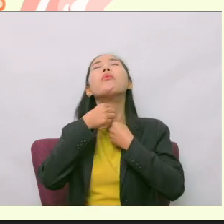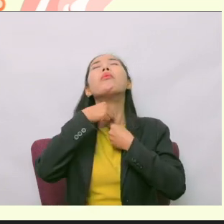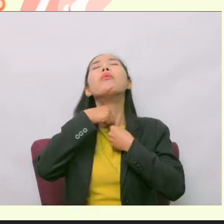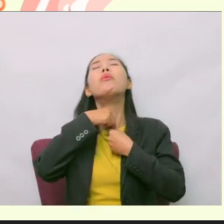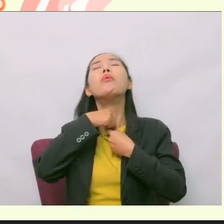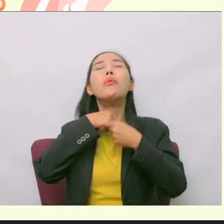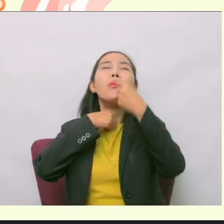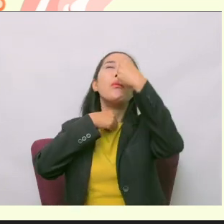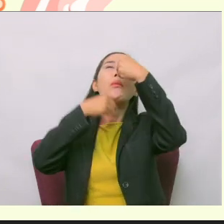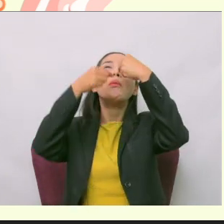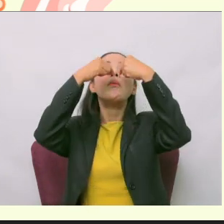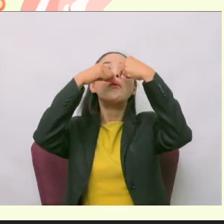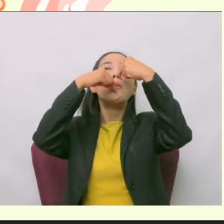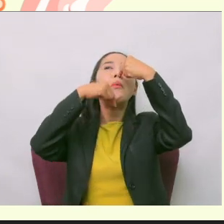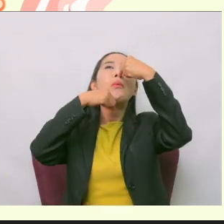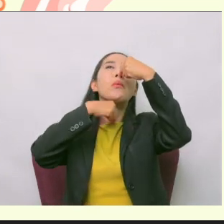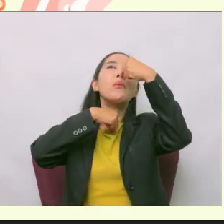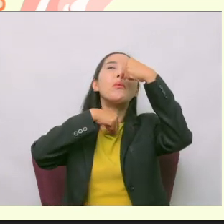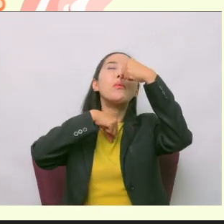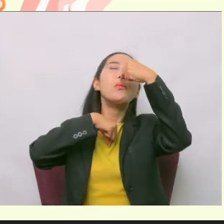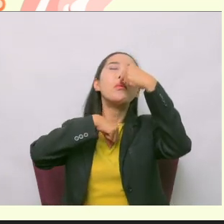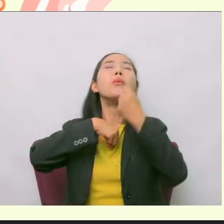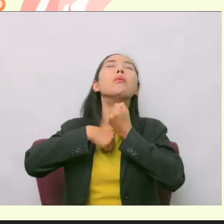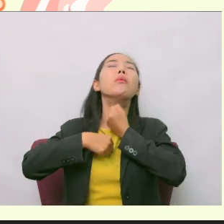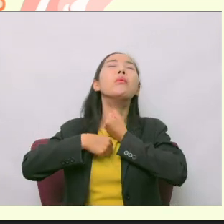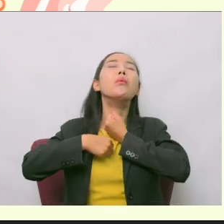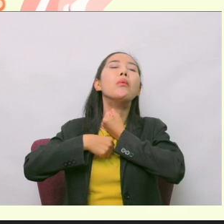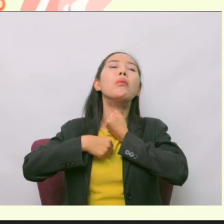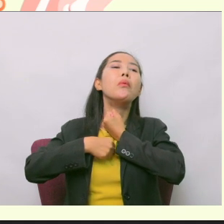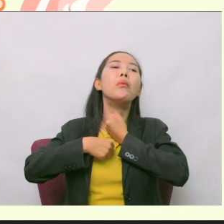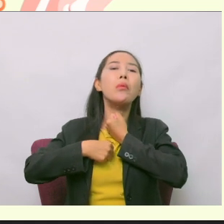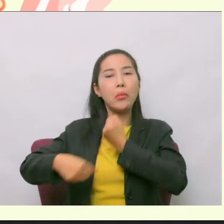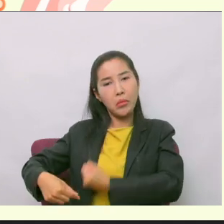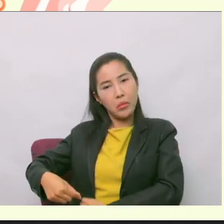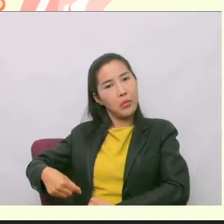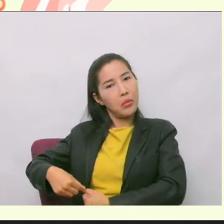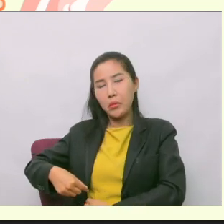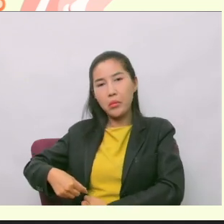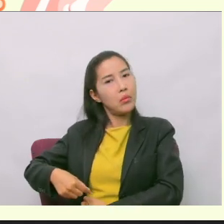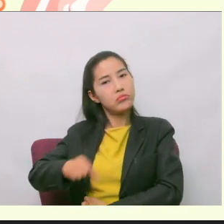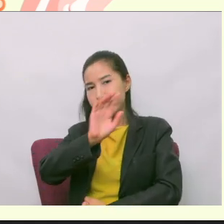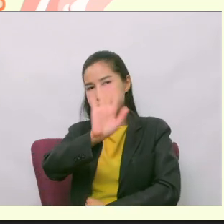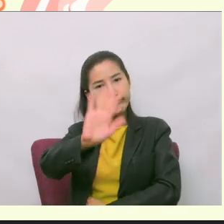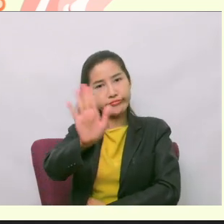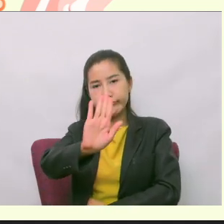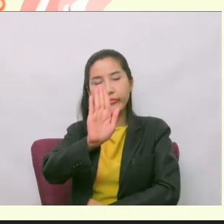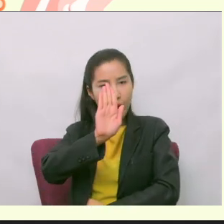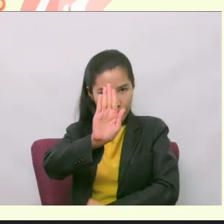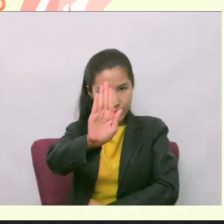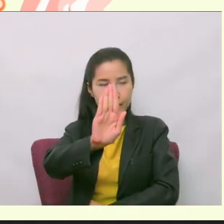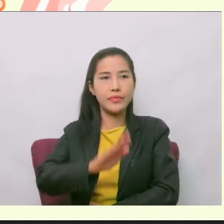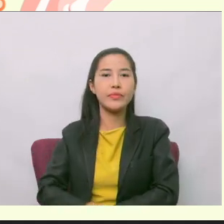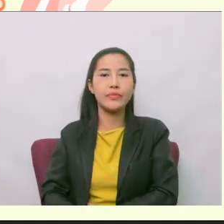จะต้องระมัดระวังนะคะไม่ไปประคบให้โดนบริเวณที่เจาะคอหรือว่าเจาะท้องนะคะค่